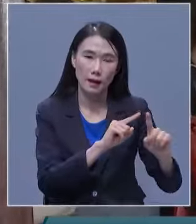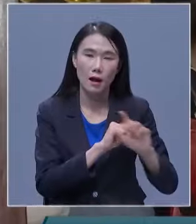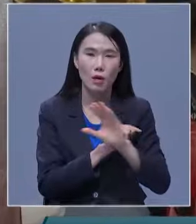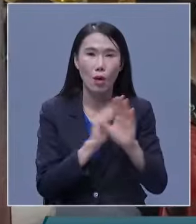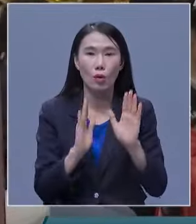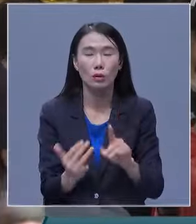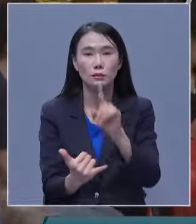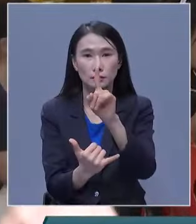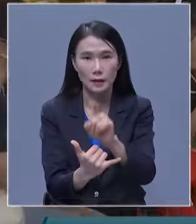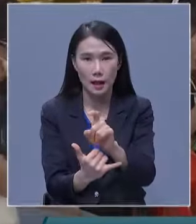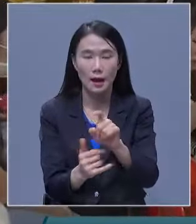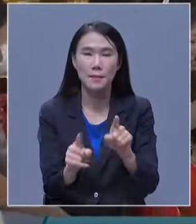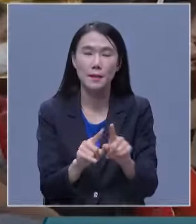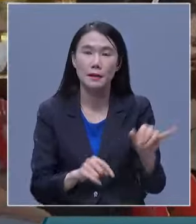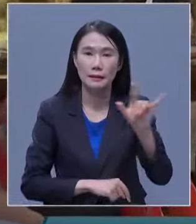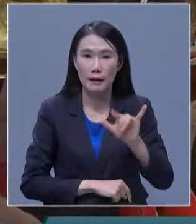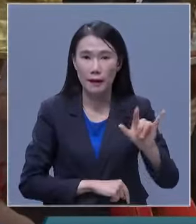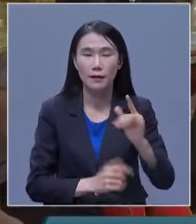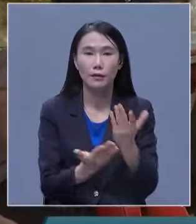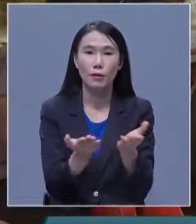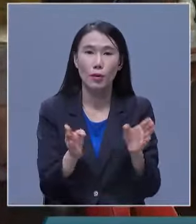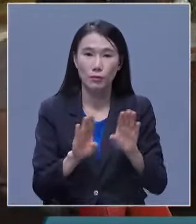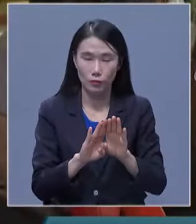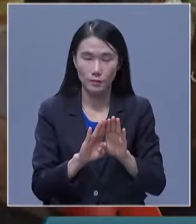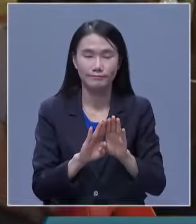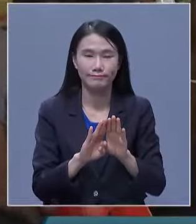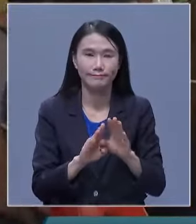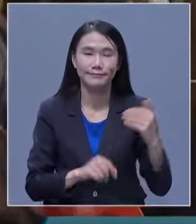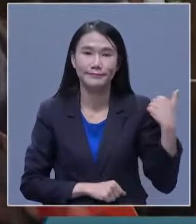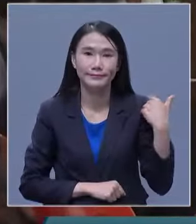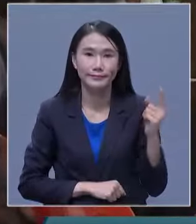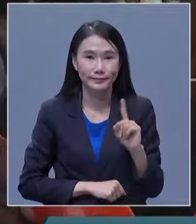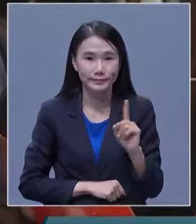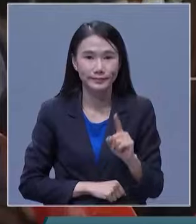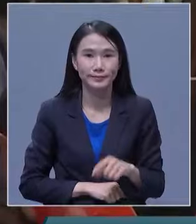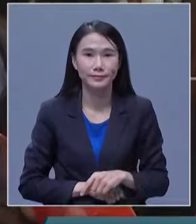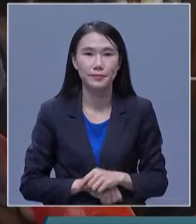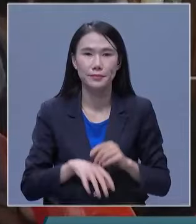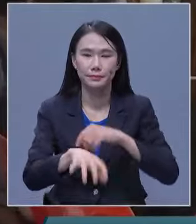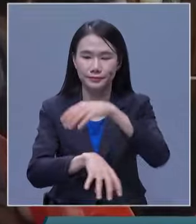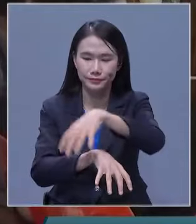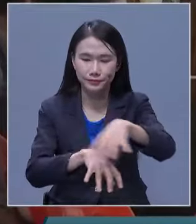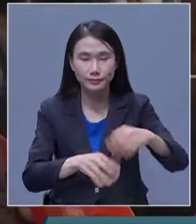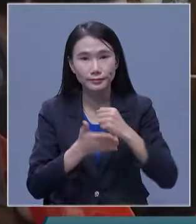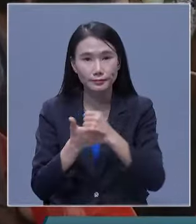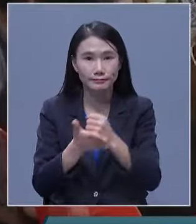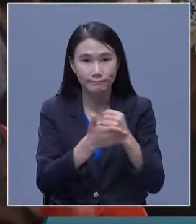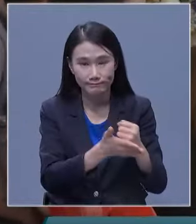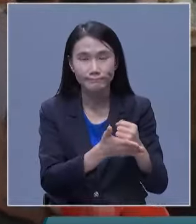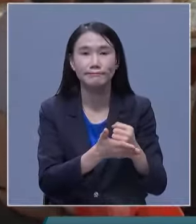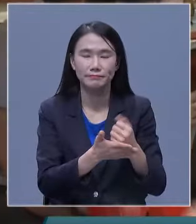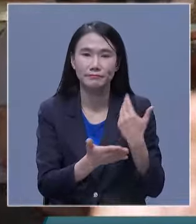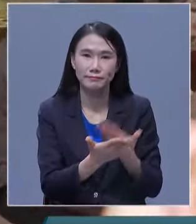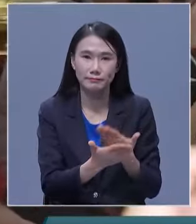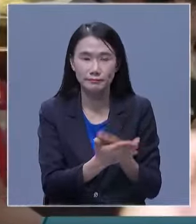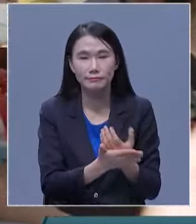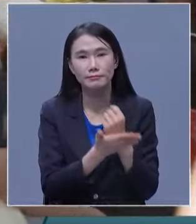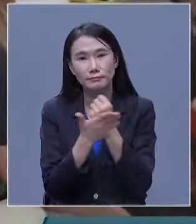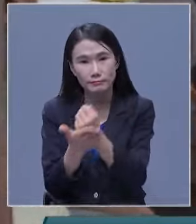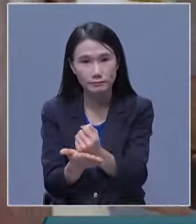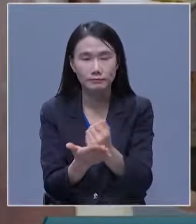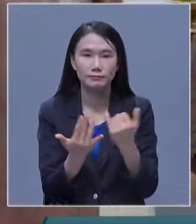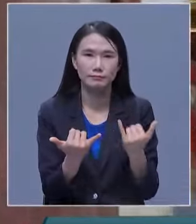ผู้เสียชีวิตนะคะของญาติครอบครัวซึ่งจะมีหลายหน่วยงานที่เข้ามานำเงินช่วยเหลือเยียวยามาให้ตรงนี้ก็จะดู